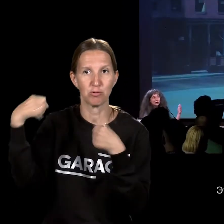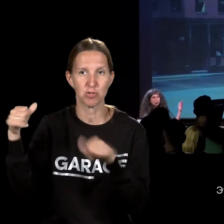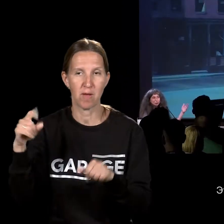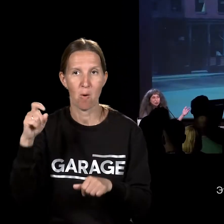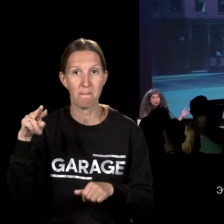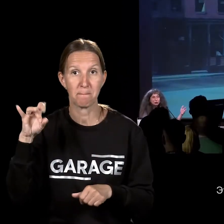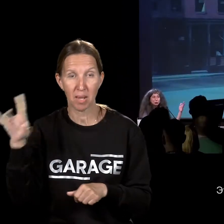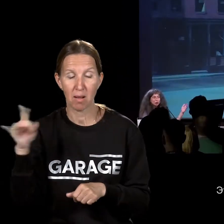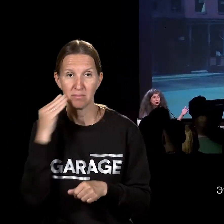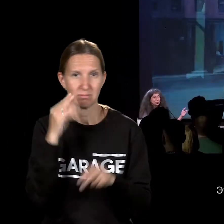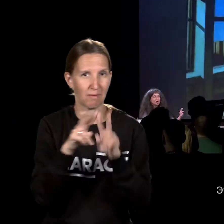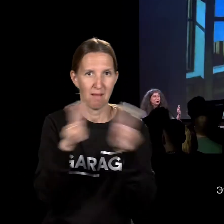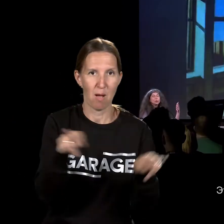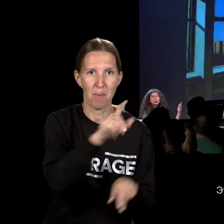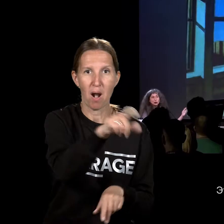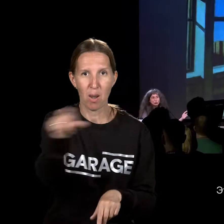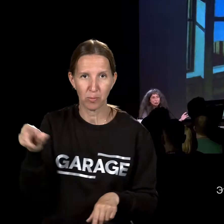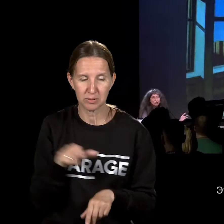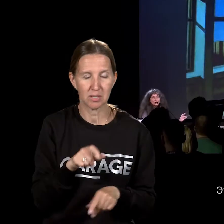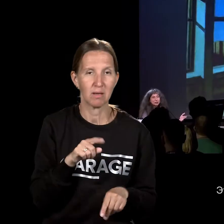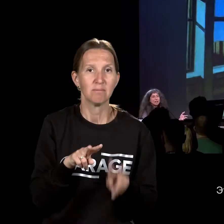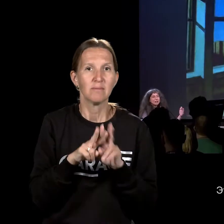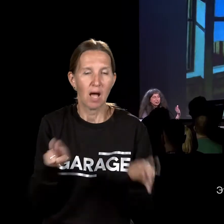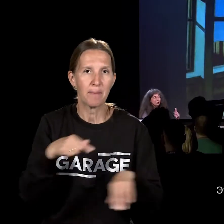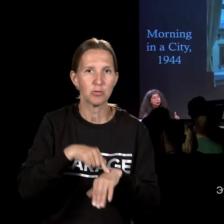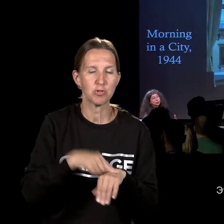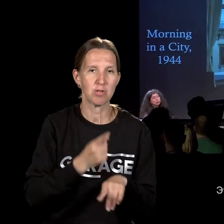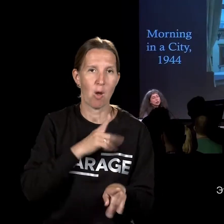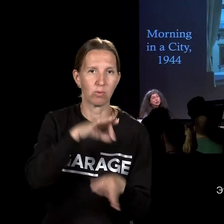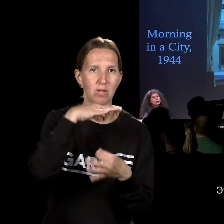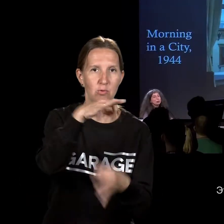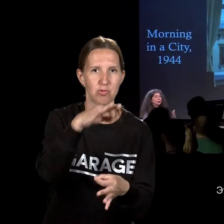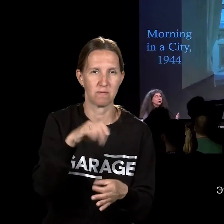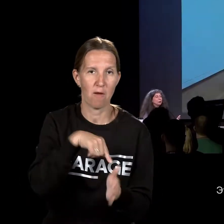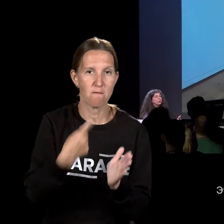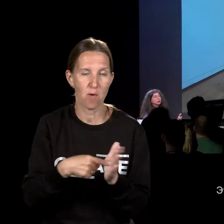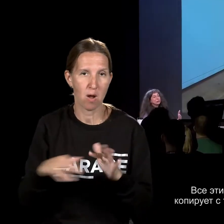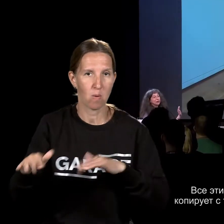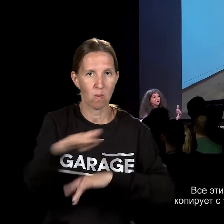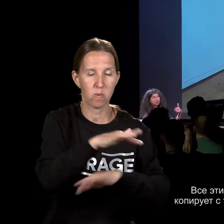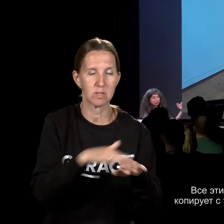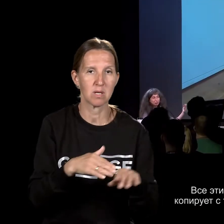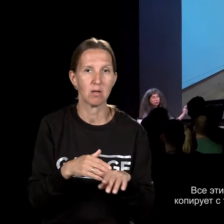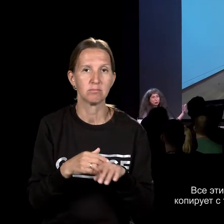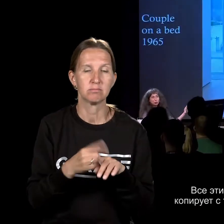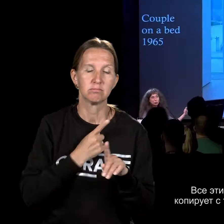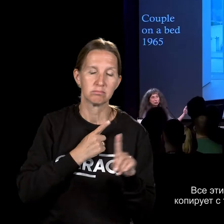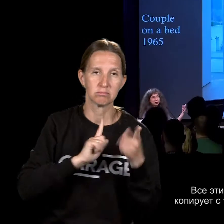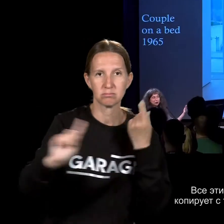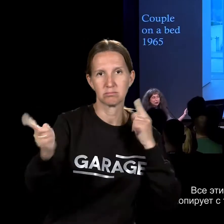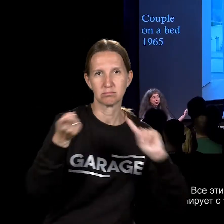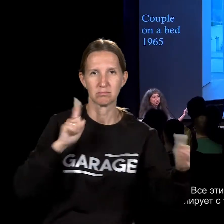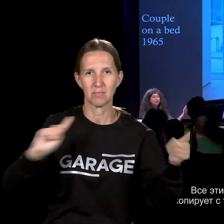это те же люди, это тоже ощущение там одиночества в городе, разобщенных пар, меланхолии, вот все эти как бы вполне